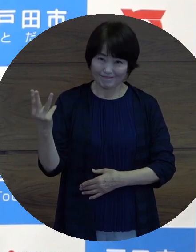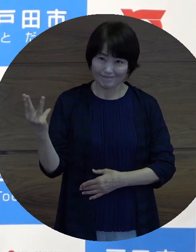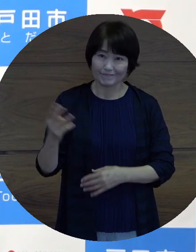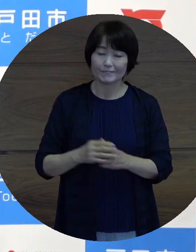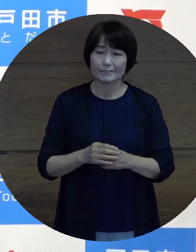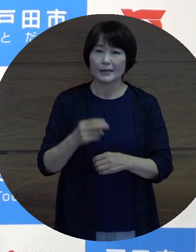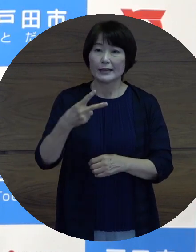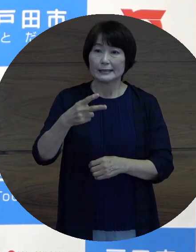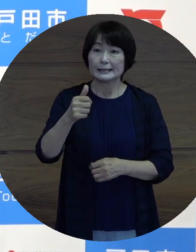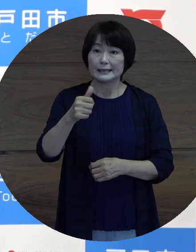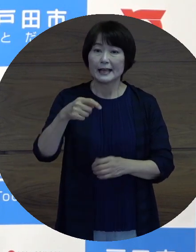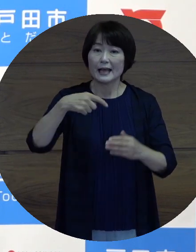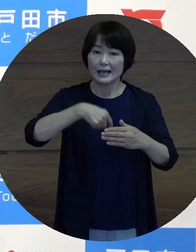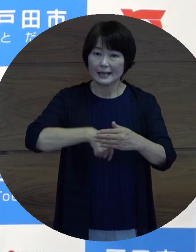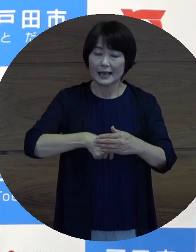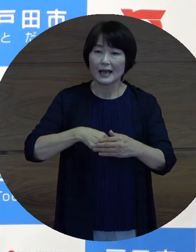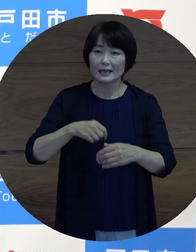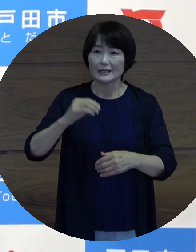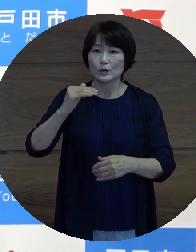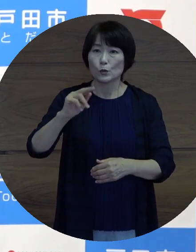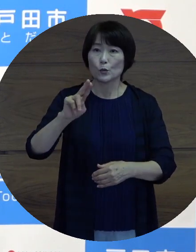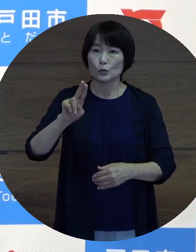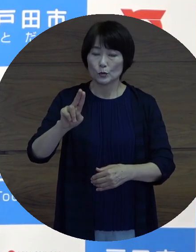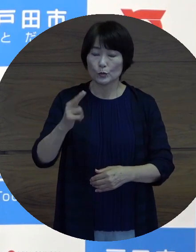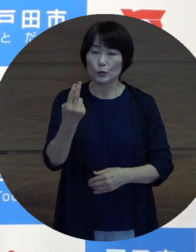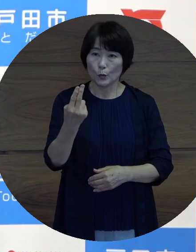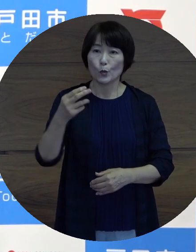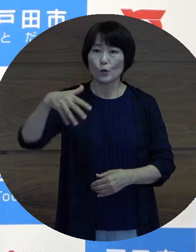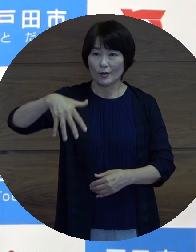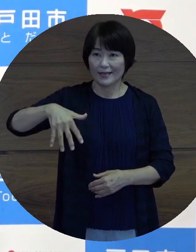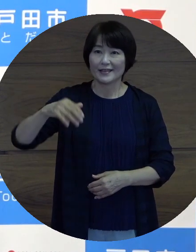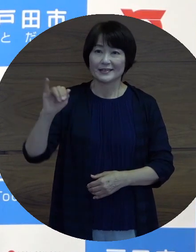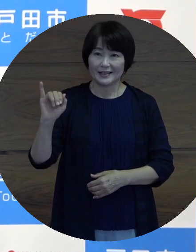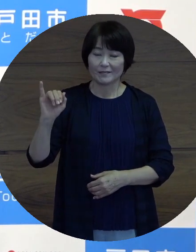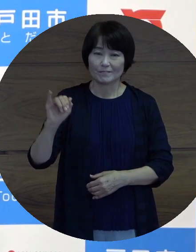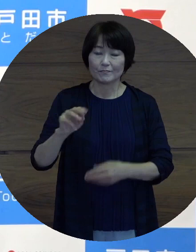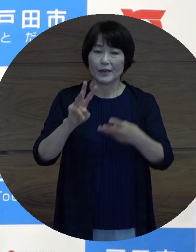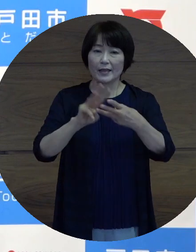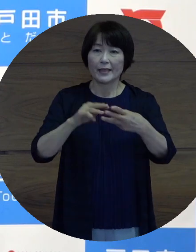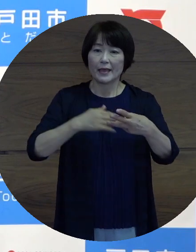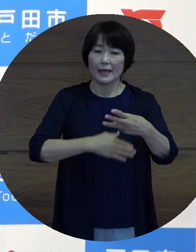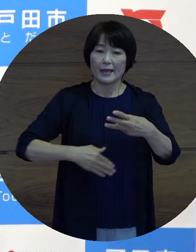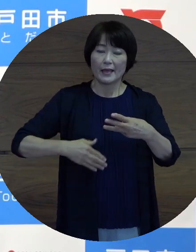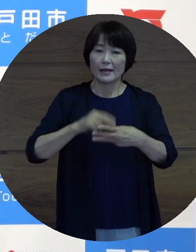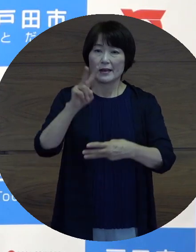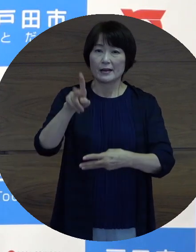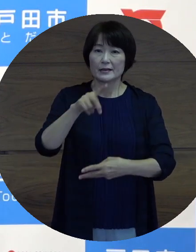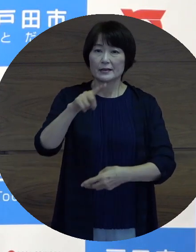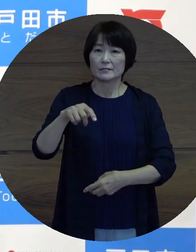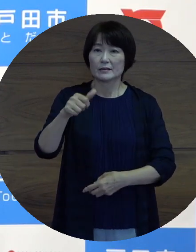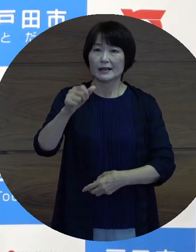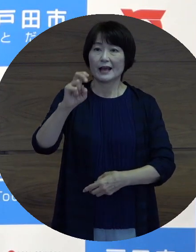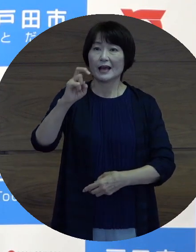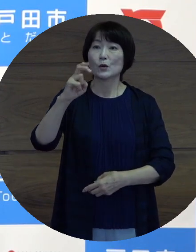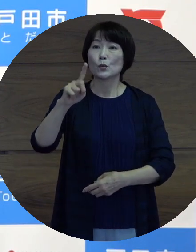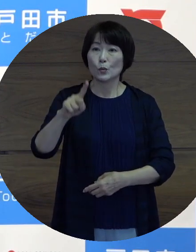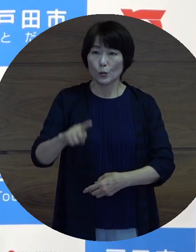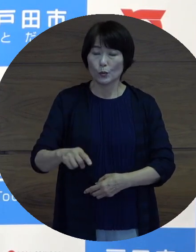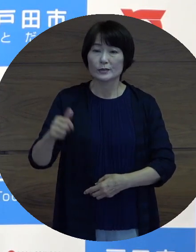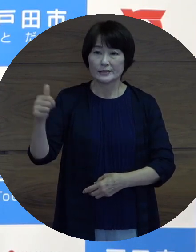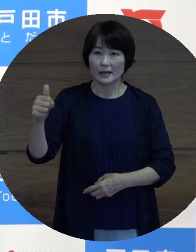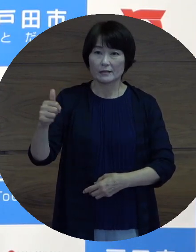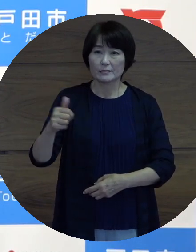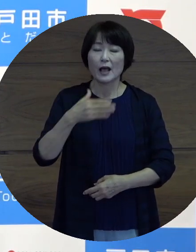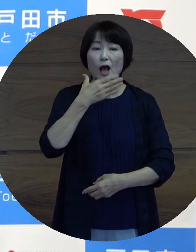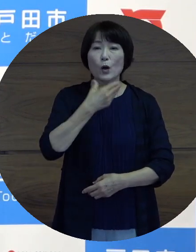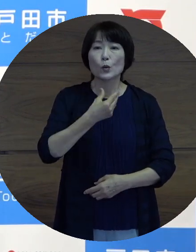似たない、ことねちゃん、田原、りんたろうちゃん、高山、